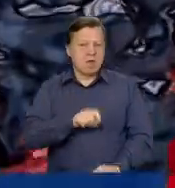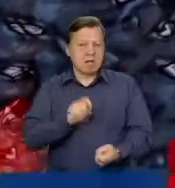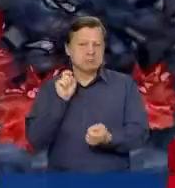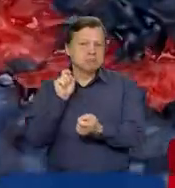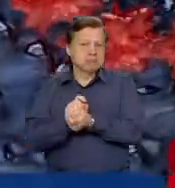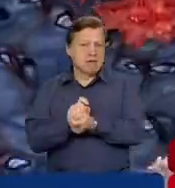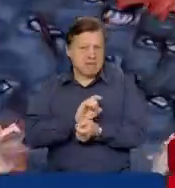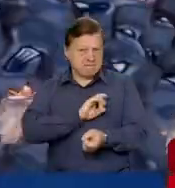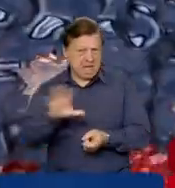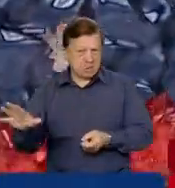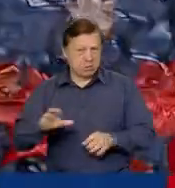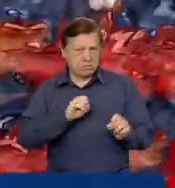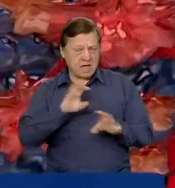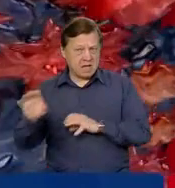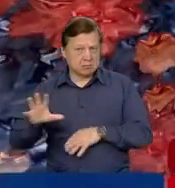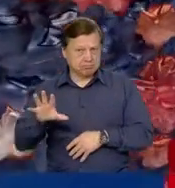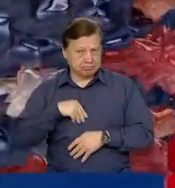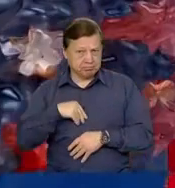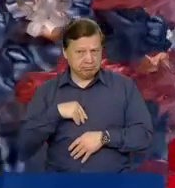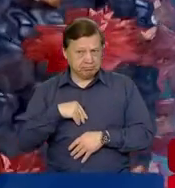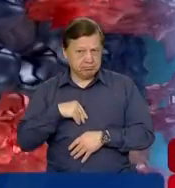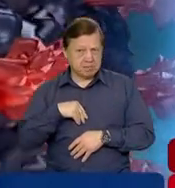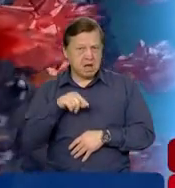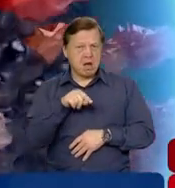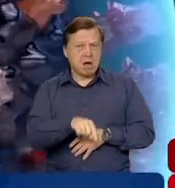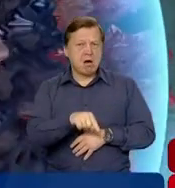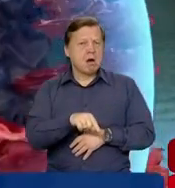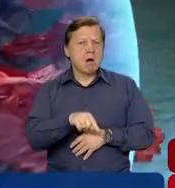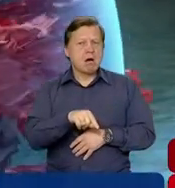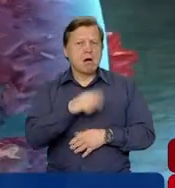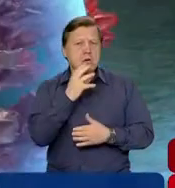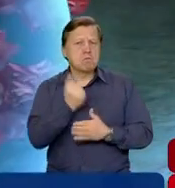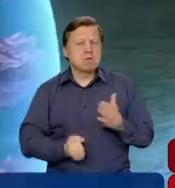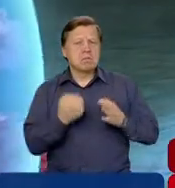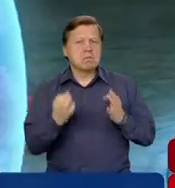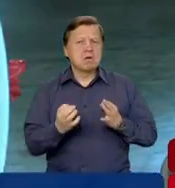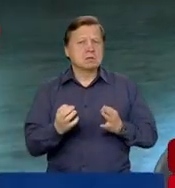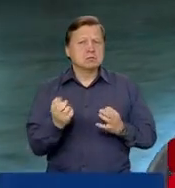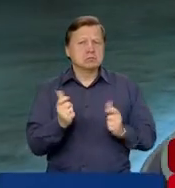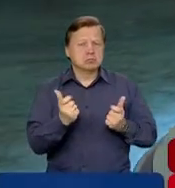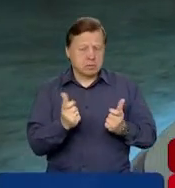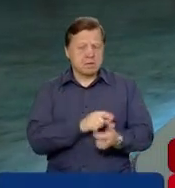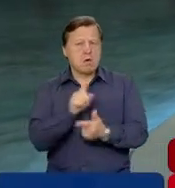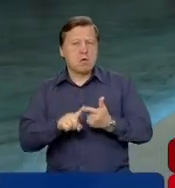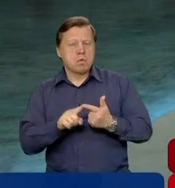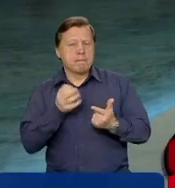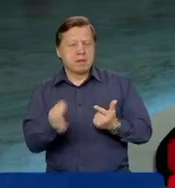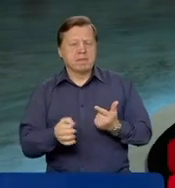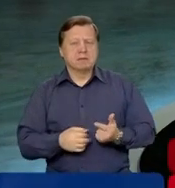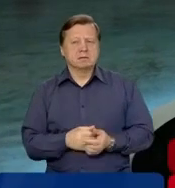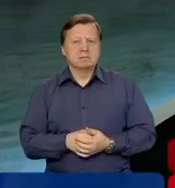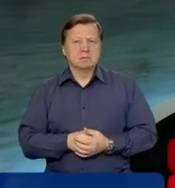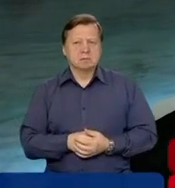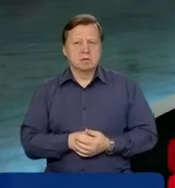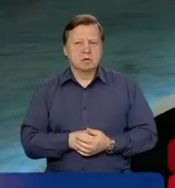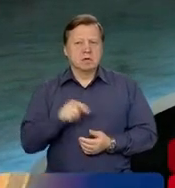antyzabójcze dla wirusa? Jeśli tak, to do czego to jest niewykorzystywane w tej chwili? I drugie pytanie,